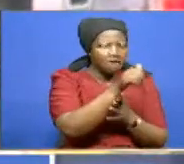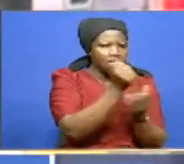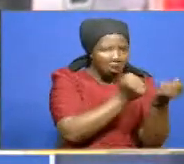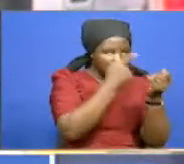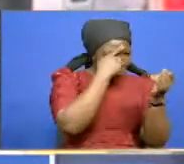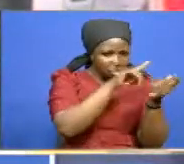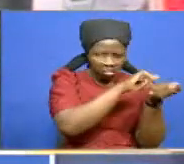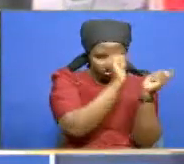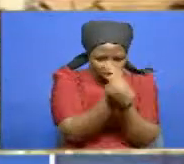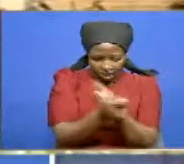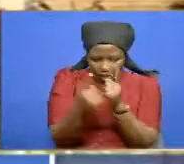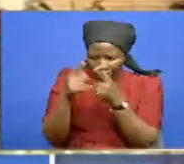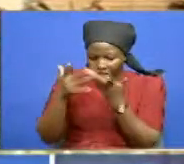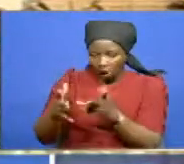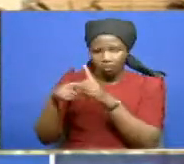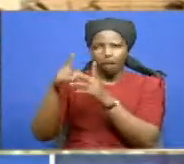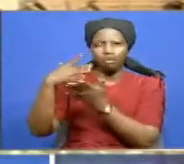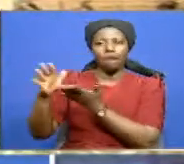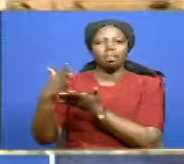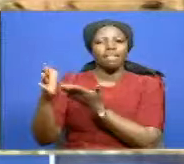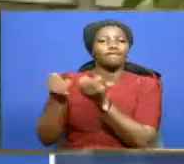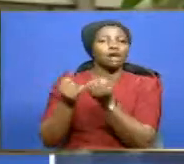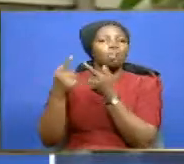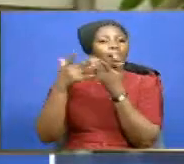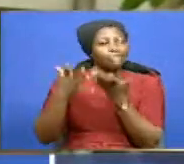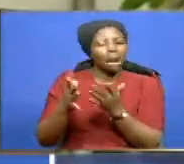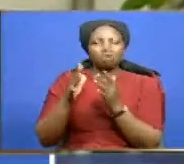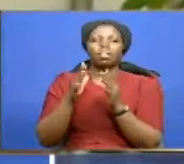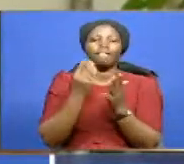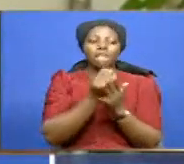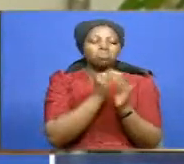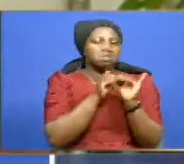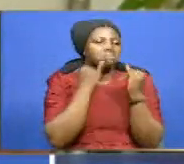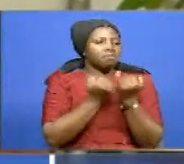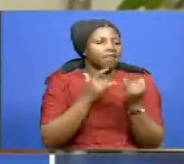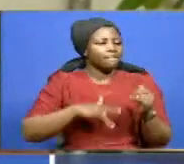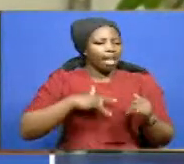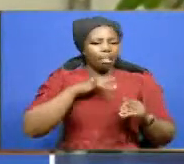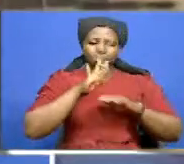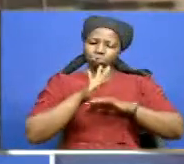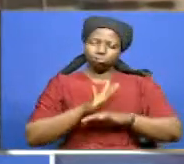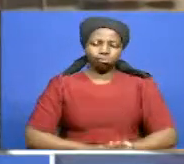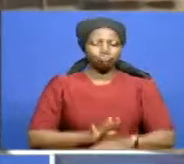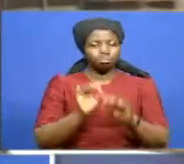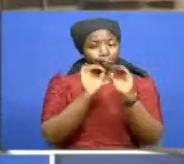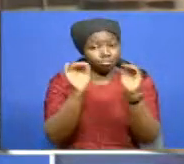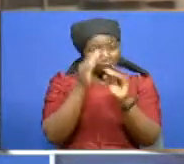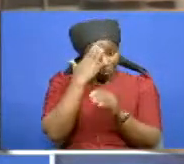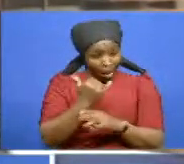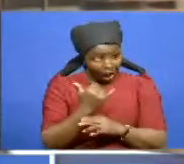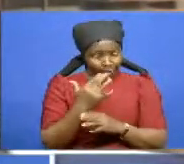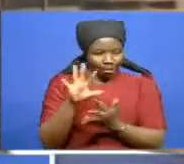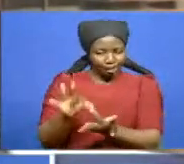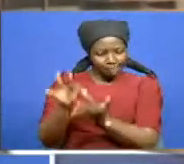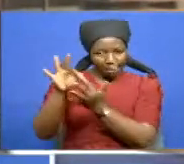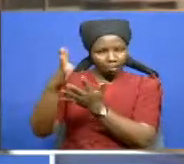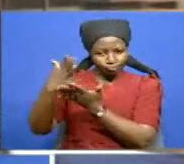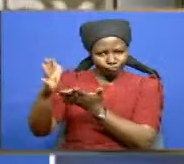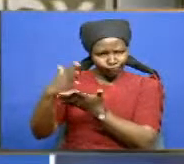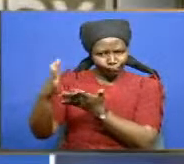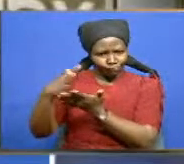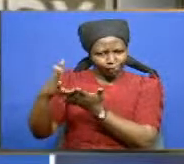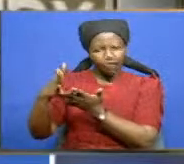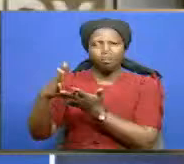Hata hivyo, taasisi za kifedha zimeeleza kutoridhishwa na mpango huo, hususan kuhusiana na kukodishwa kwa magari hayo kwenye